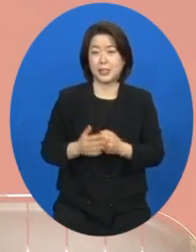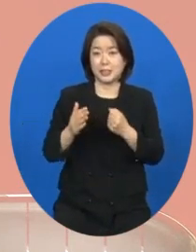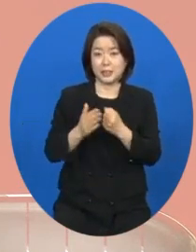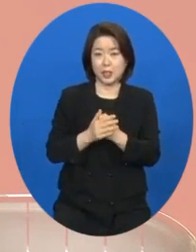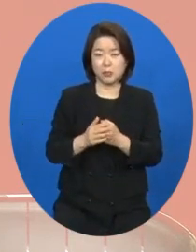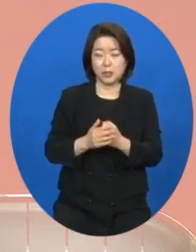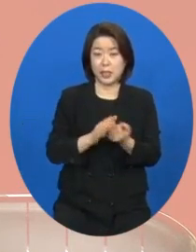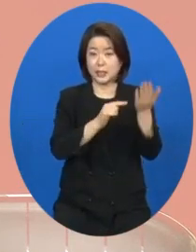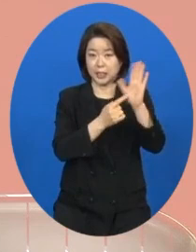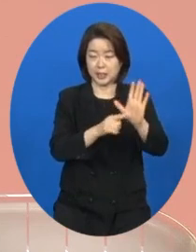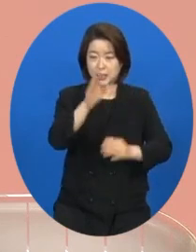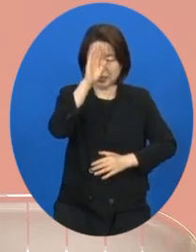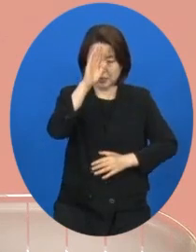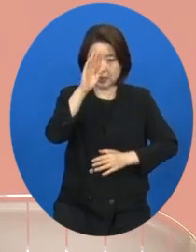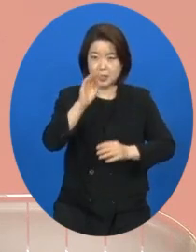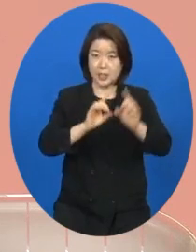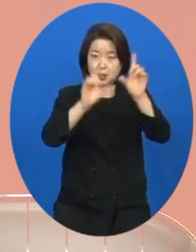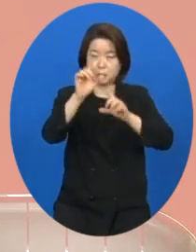나타나는 증상이